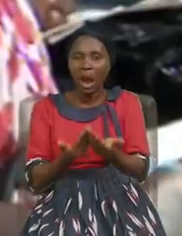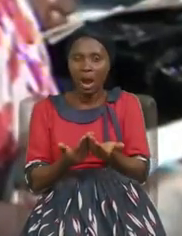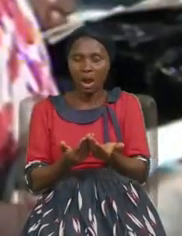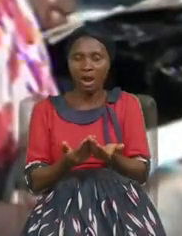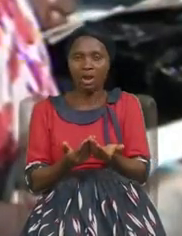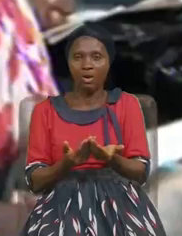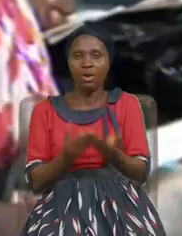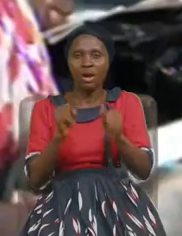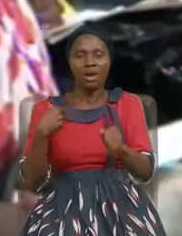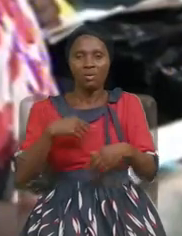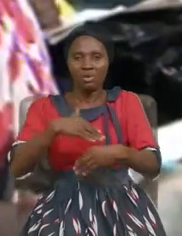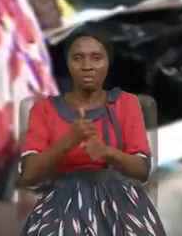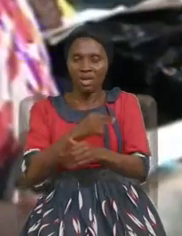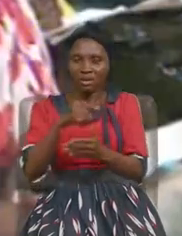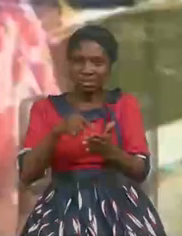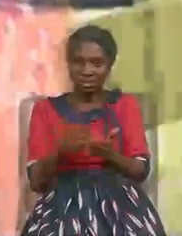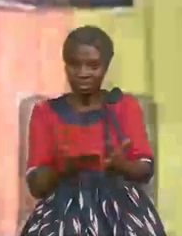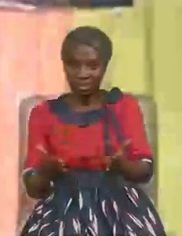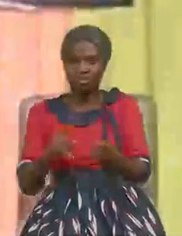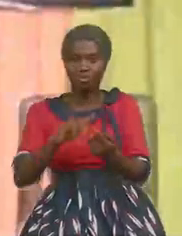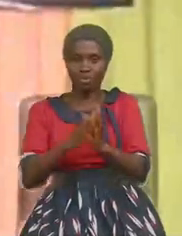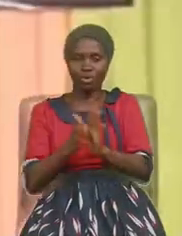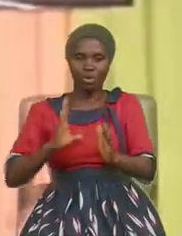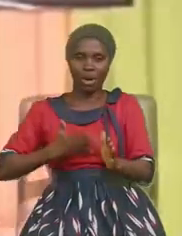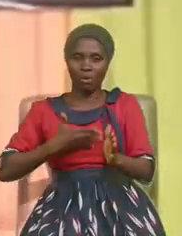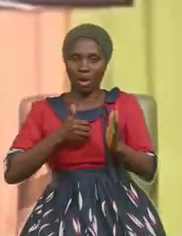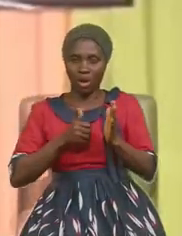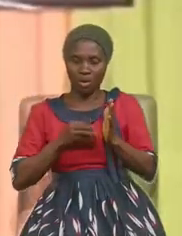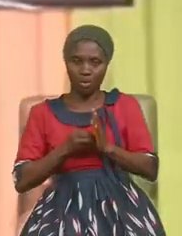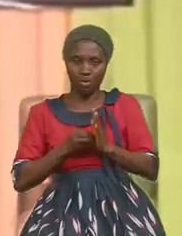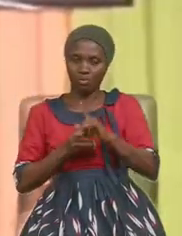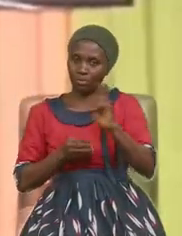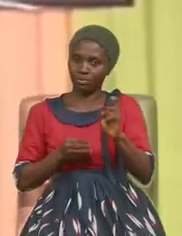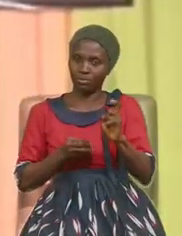faire que ces choses soient pour nous? Colossiens 4, verset 2.